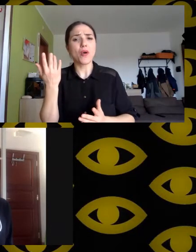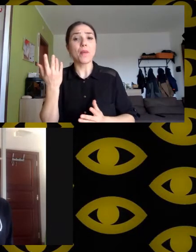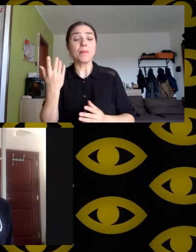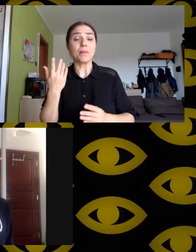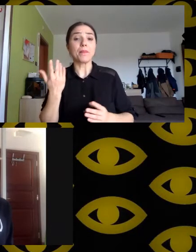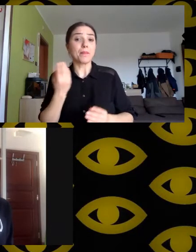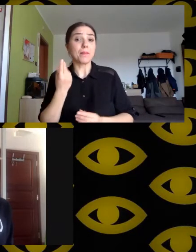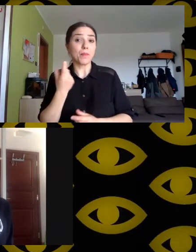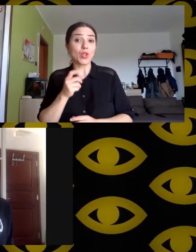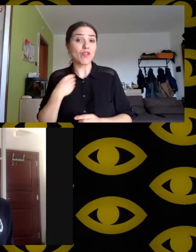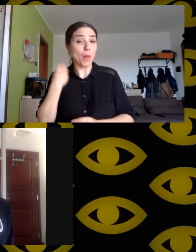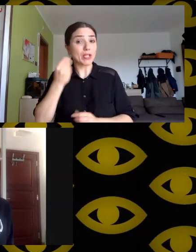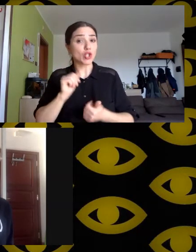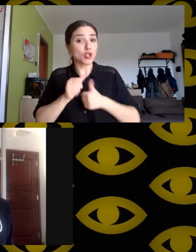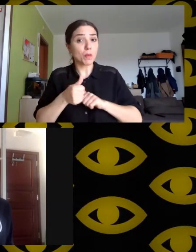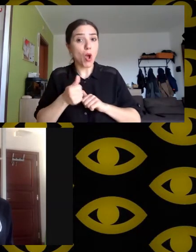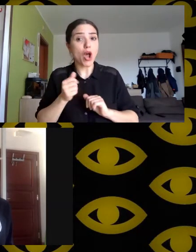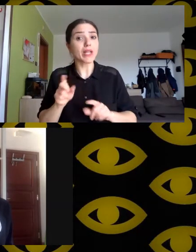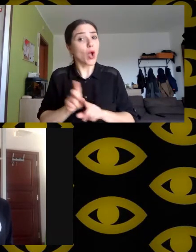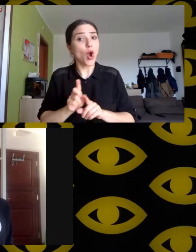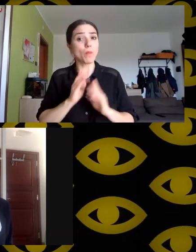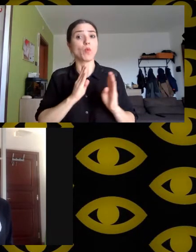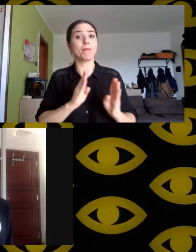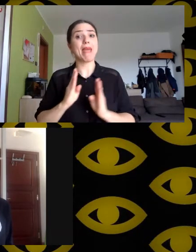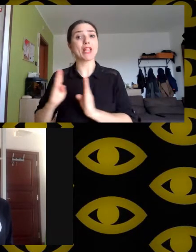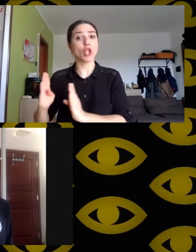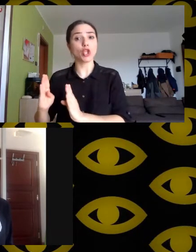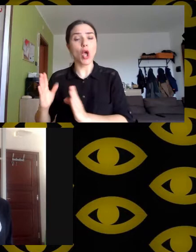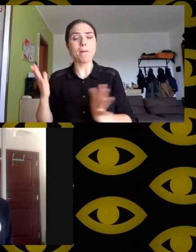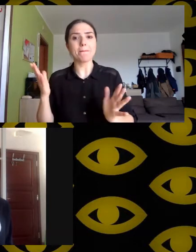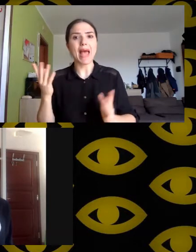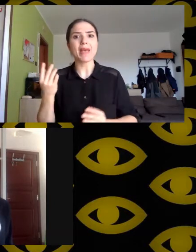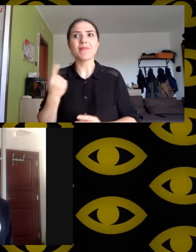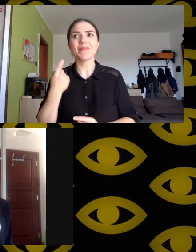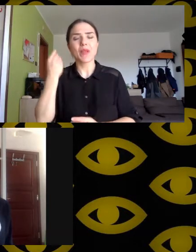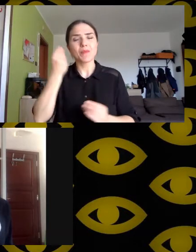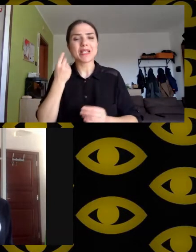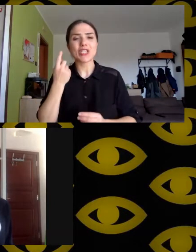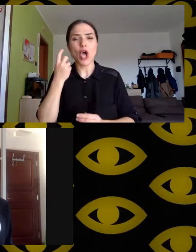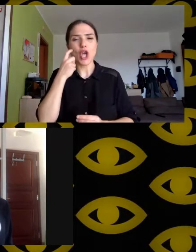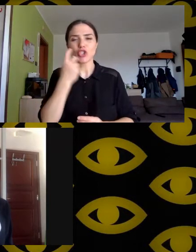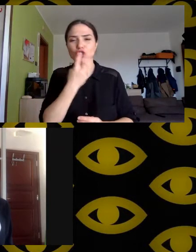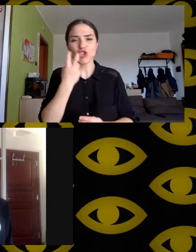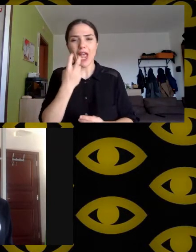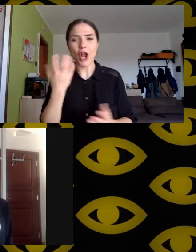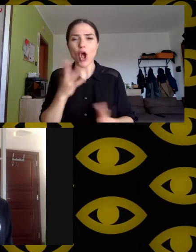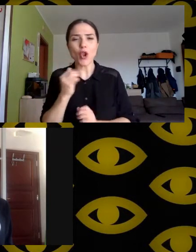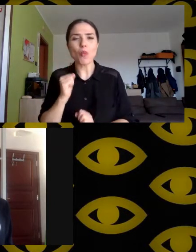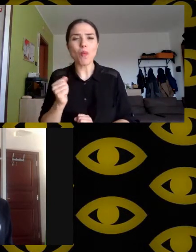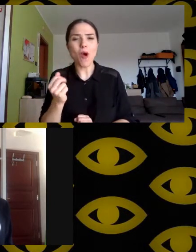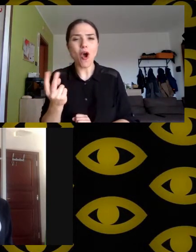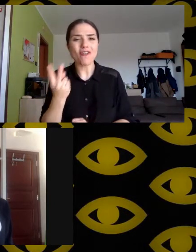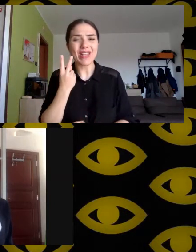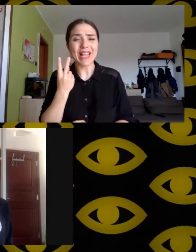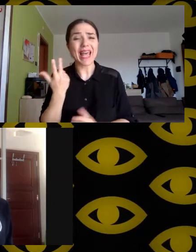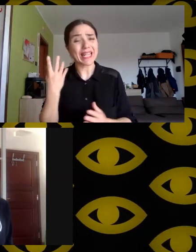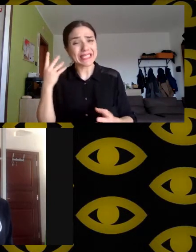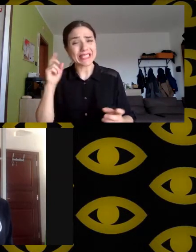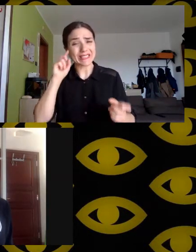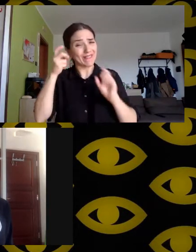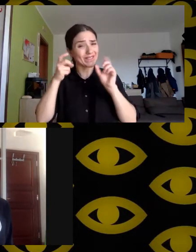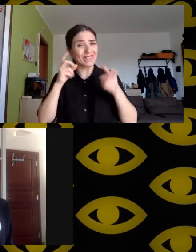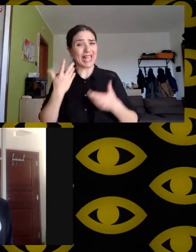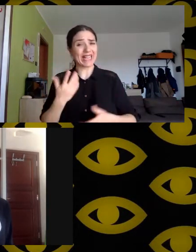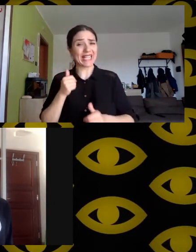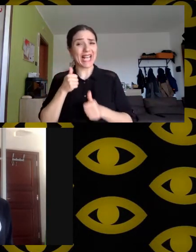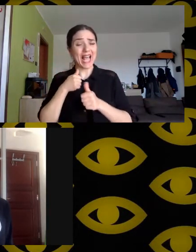metodo. Però chiaramente penso, ma un ragazzo non vedente non mi può vedere, di conseguenza farebbe fatica a seguire una